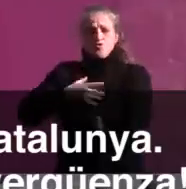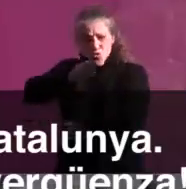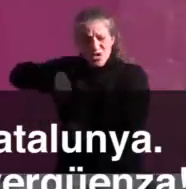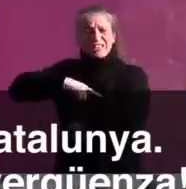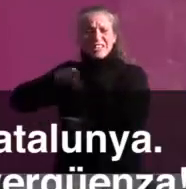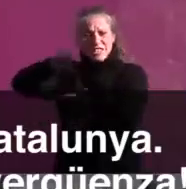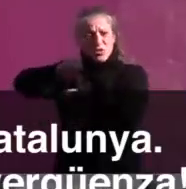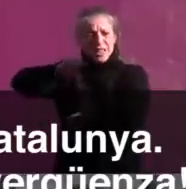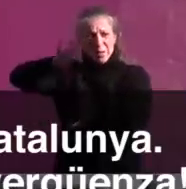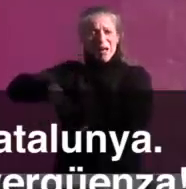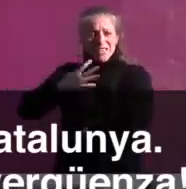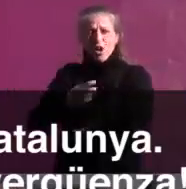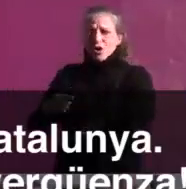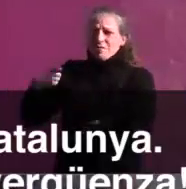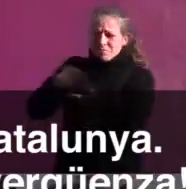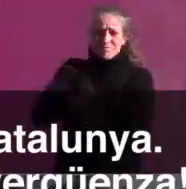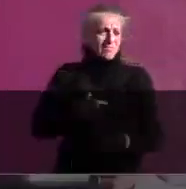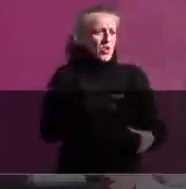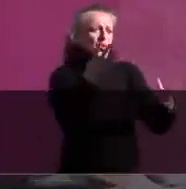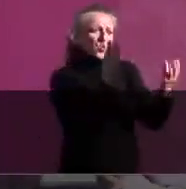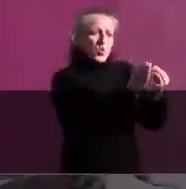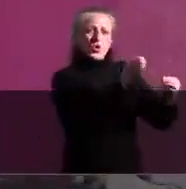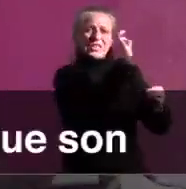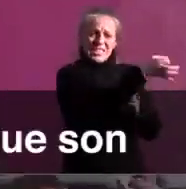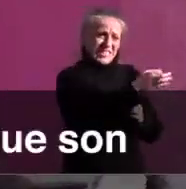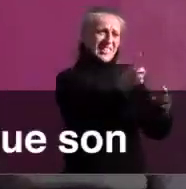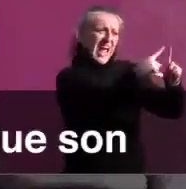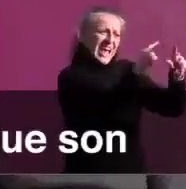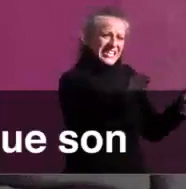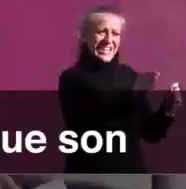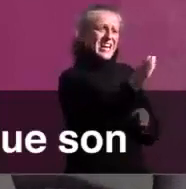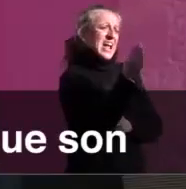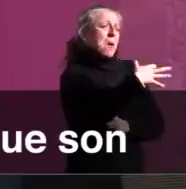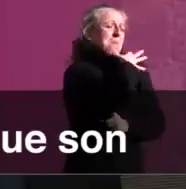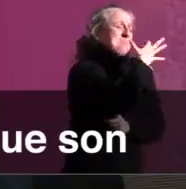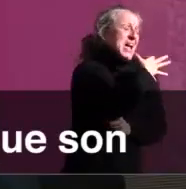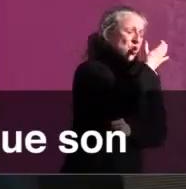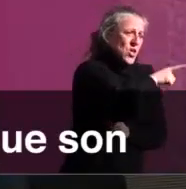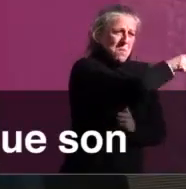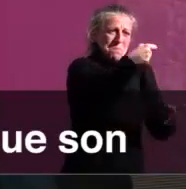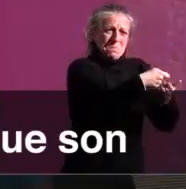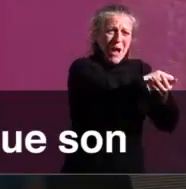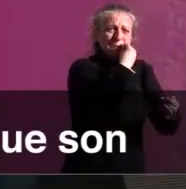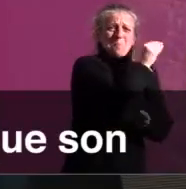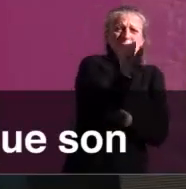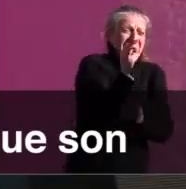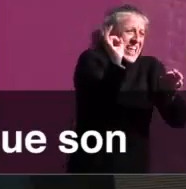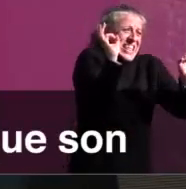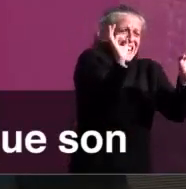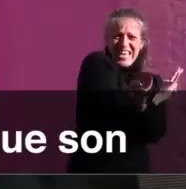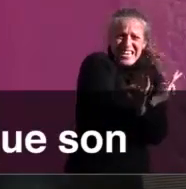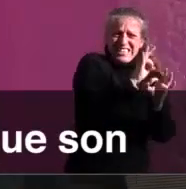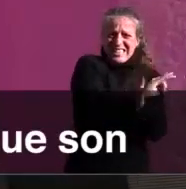Sí, Convergència, Esquerra, vergonya! Que no doneu ni un euro a les escoles Bressol, que són